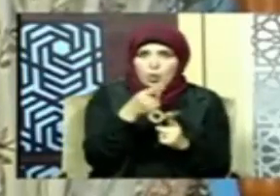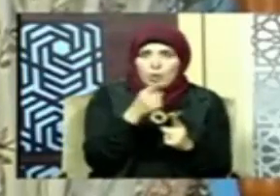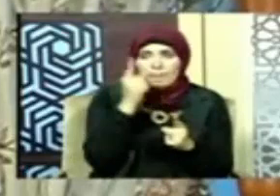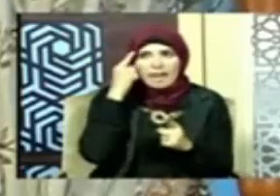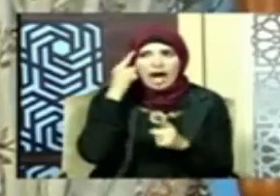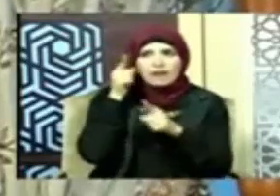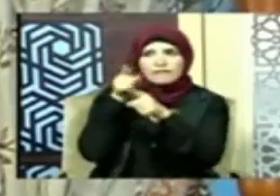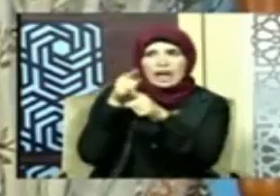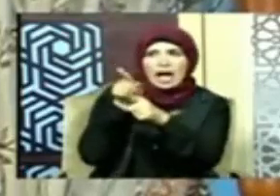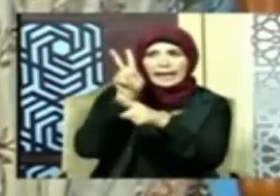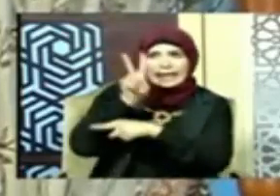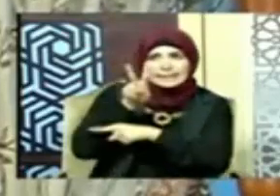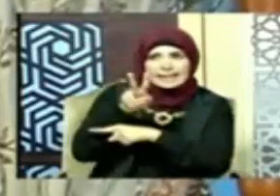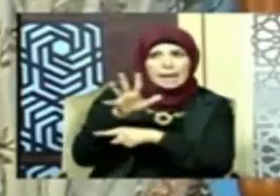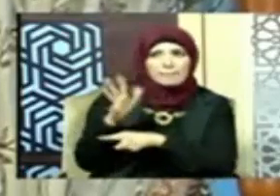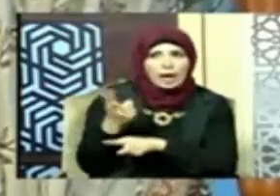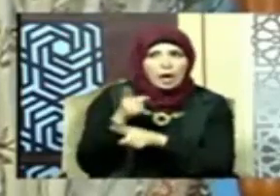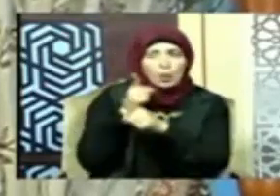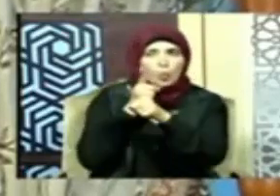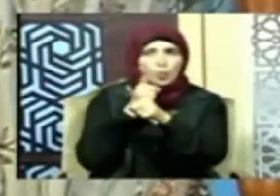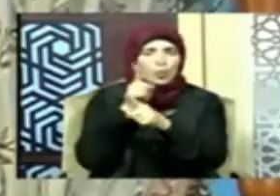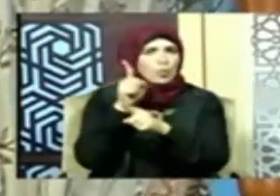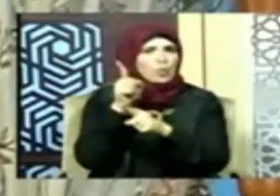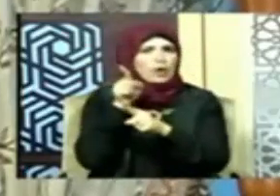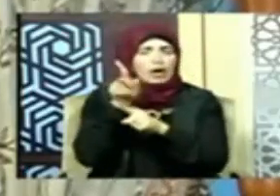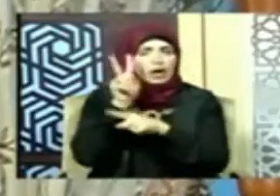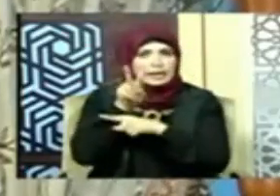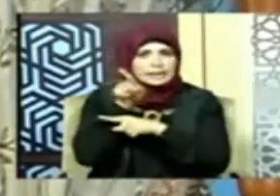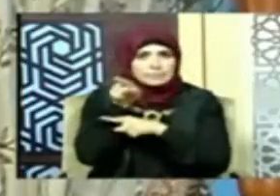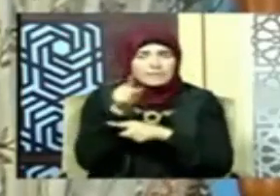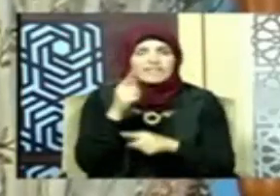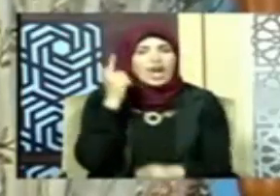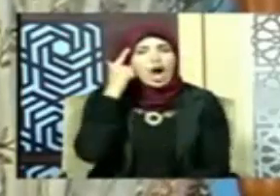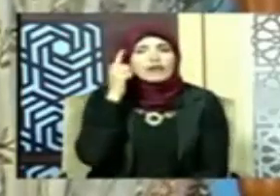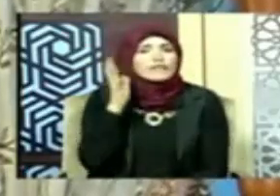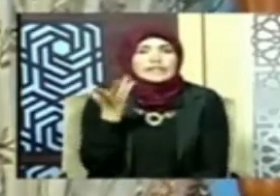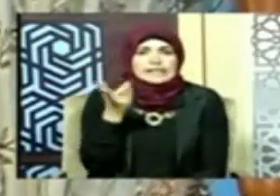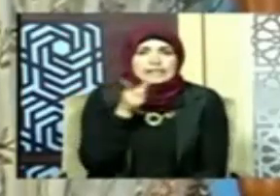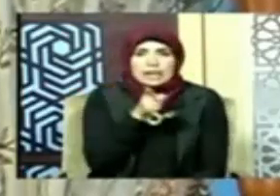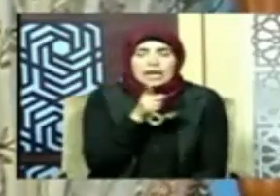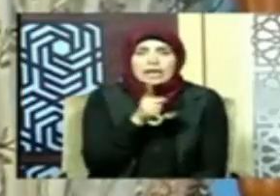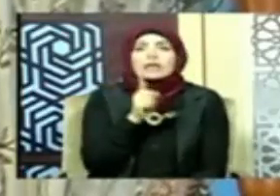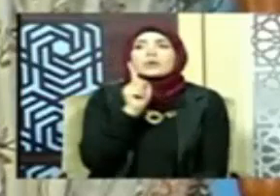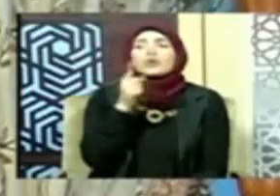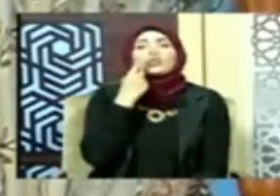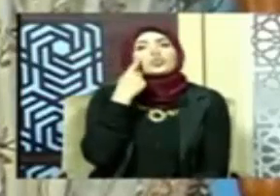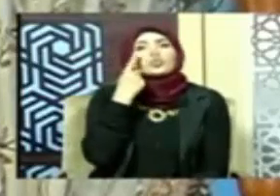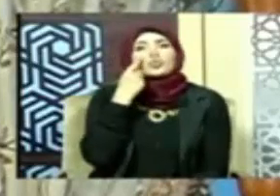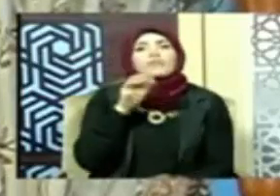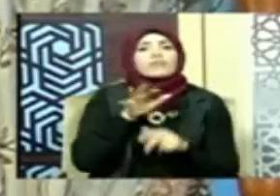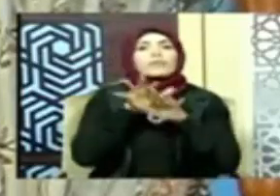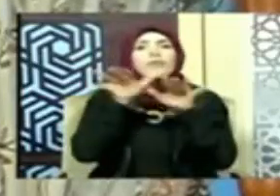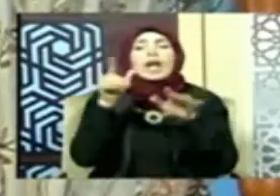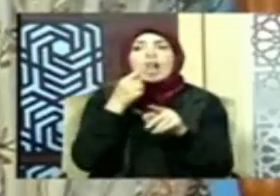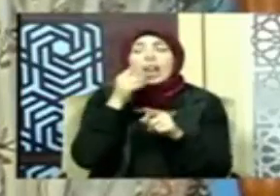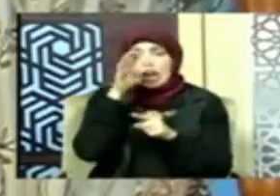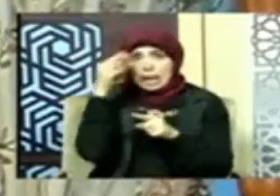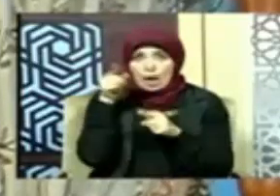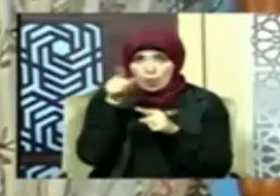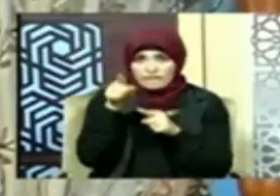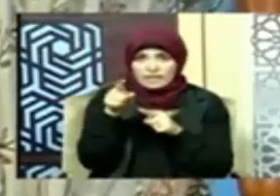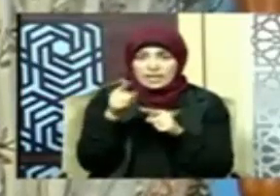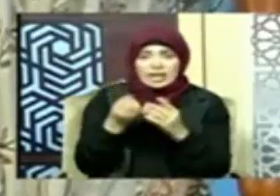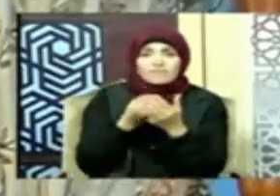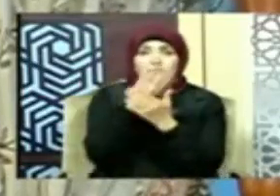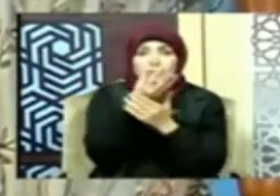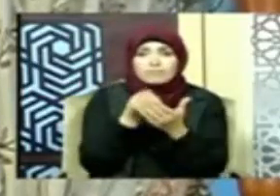الانسان كذاب او مفتين، ان يكون فيما يلقيه او ينشره بذيئا